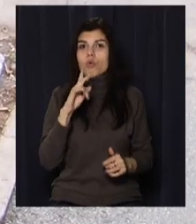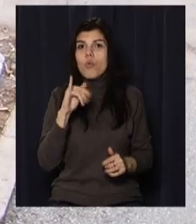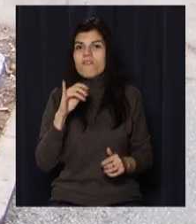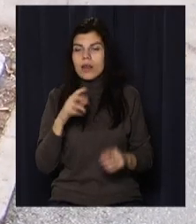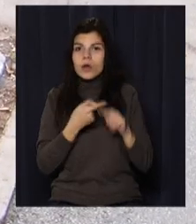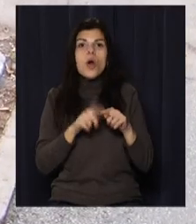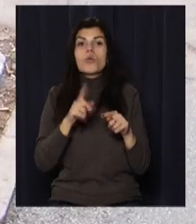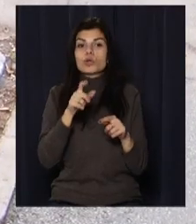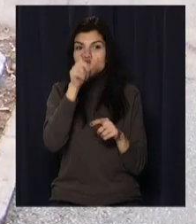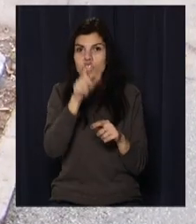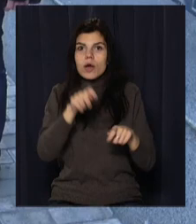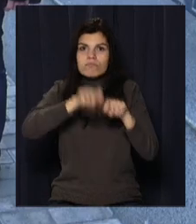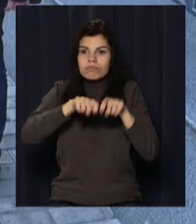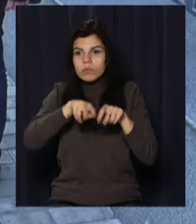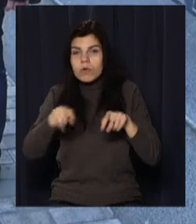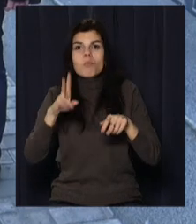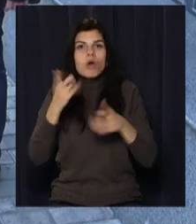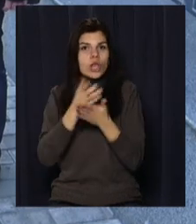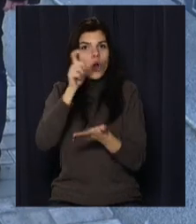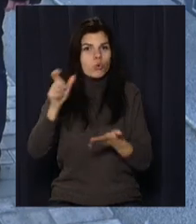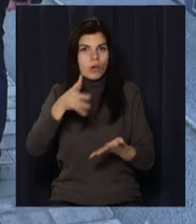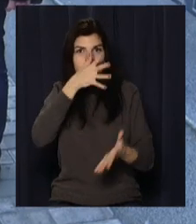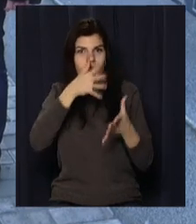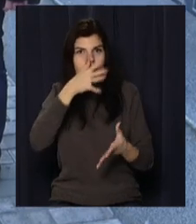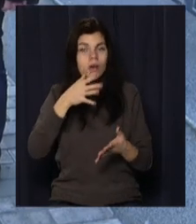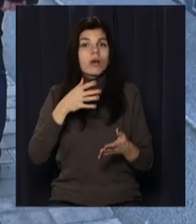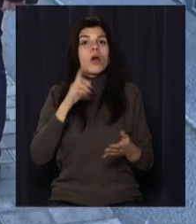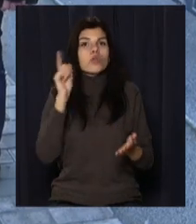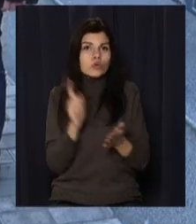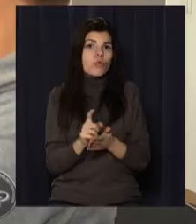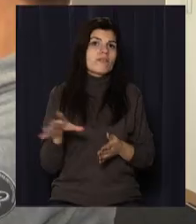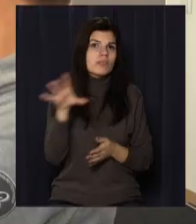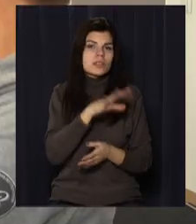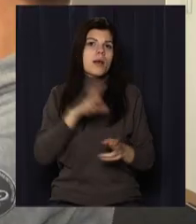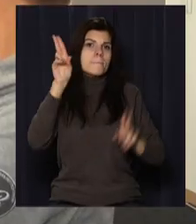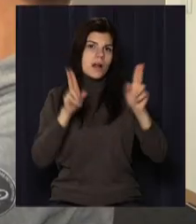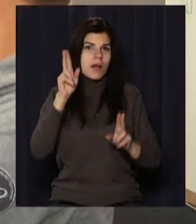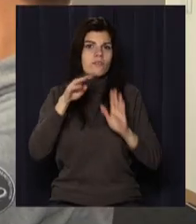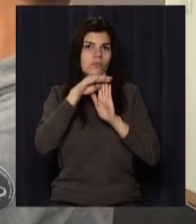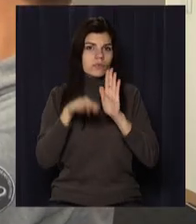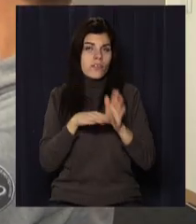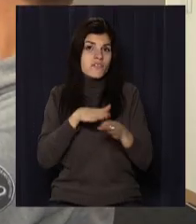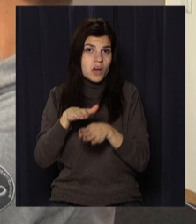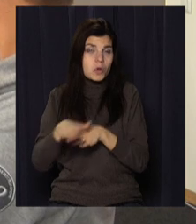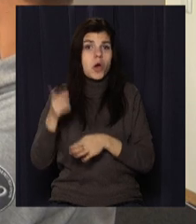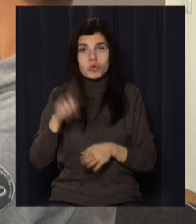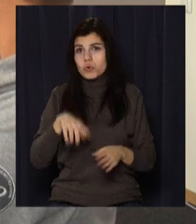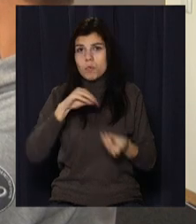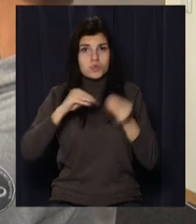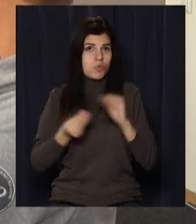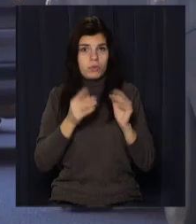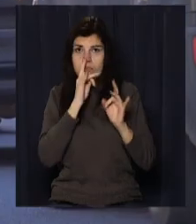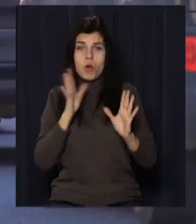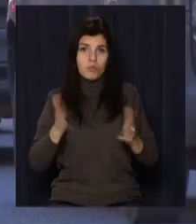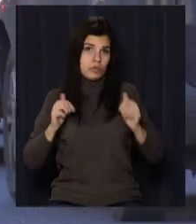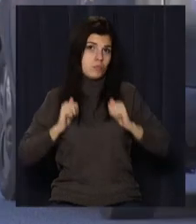всі кермувальники відповідальні. Але й самим інспекторам треба виконувати свої обов'язки, керуючись законом. Тоді ситуація з паркуванням у